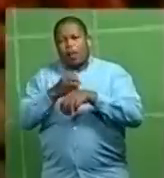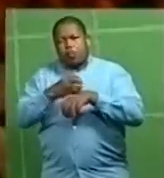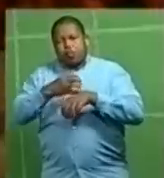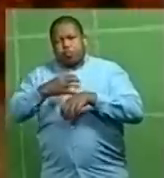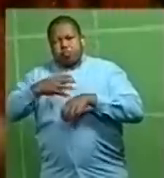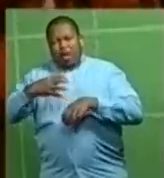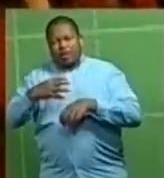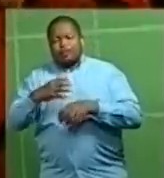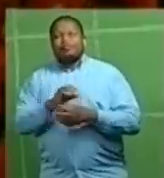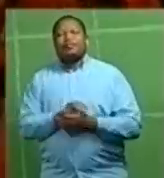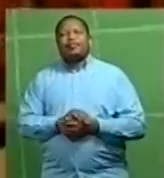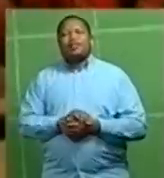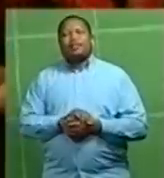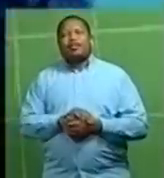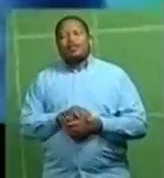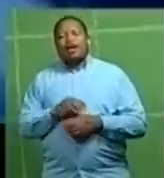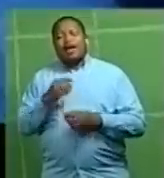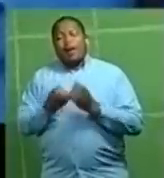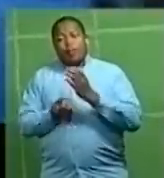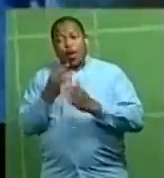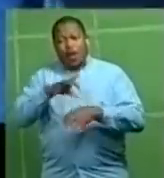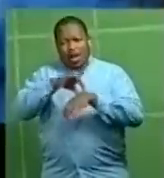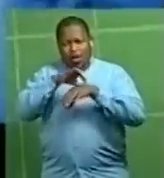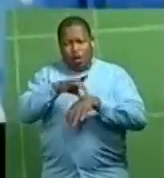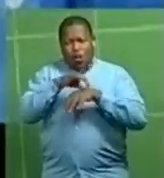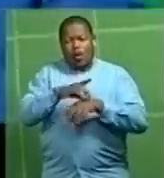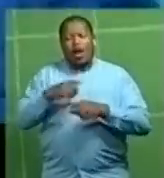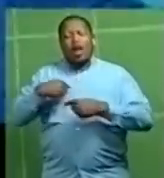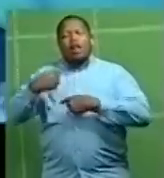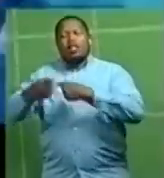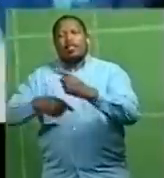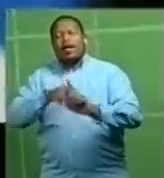i-nasopharynx. Lo mdlavuza bese umbangelene ukuthi